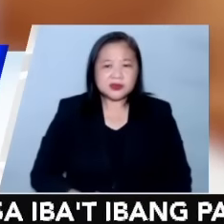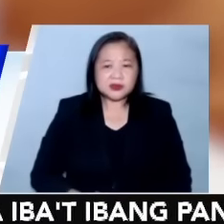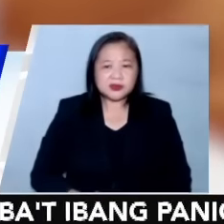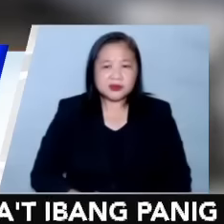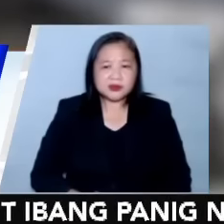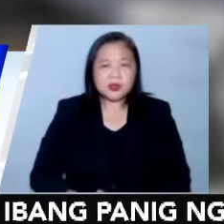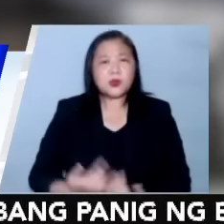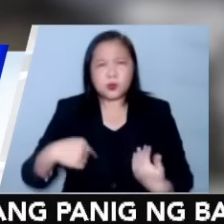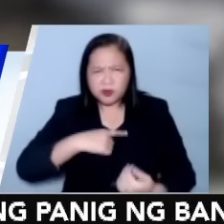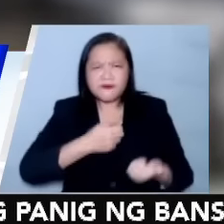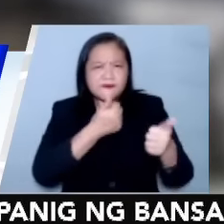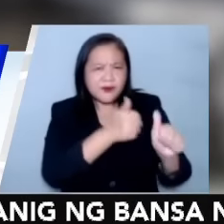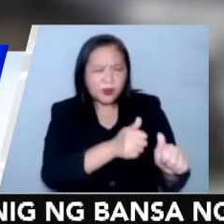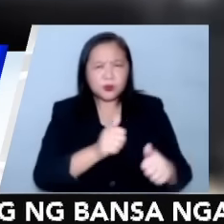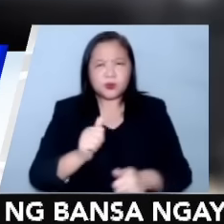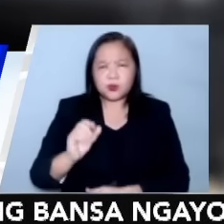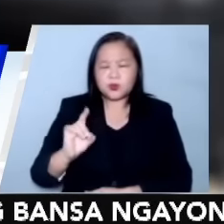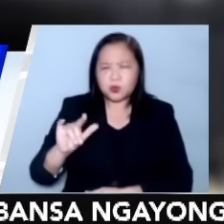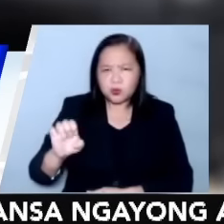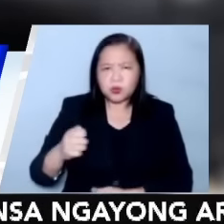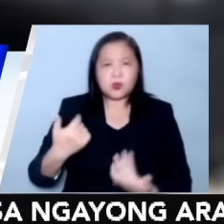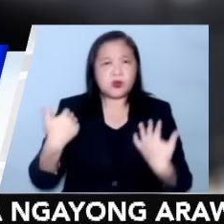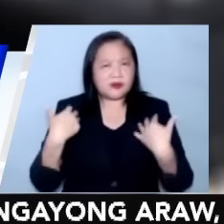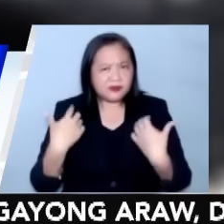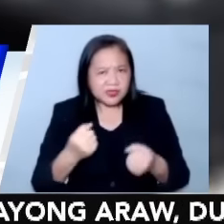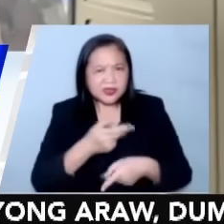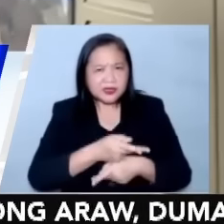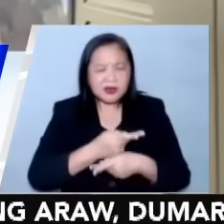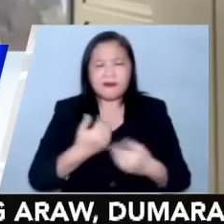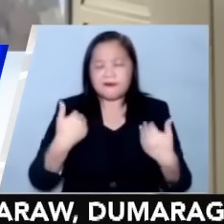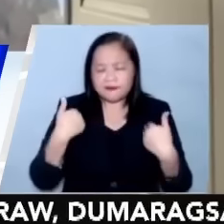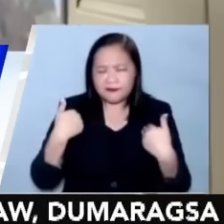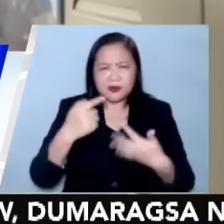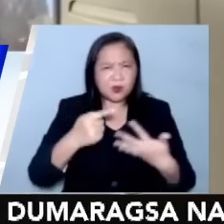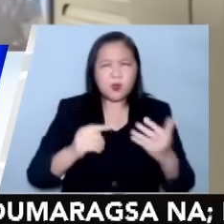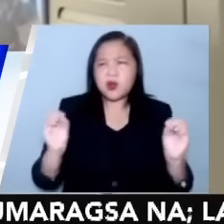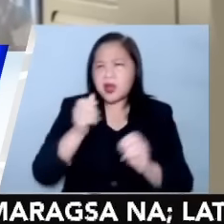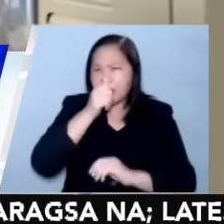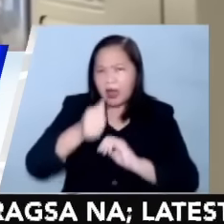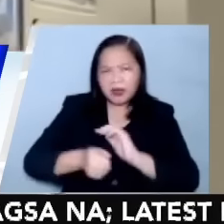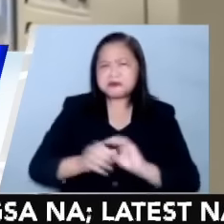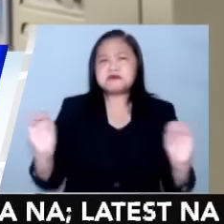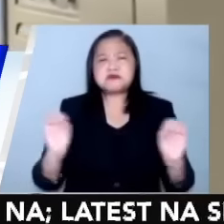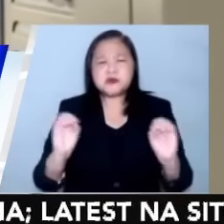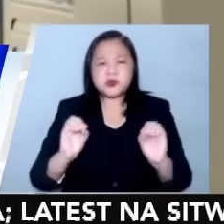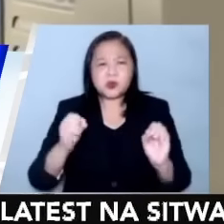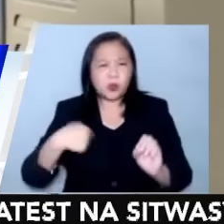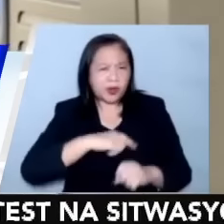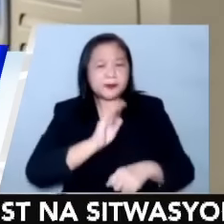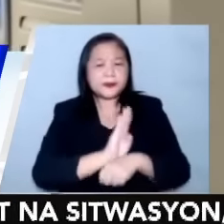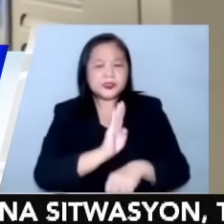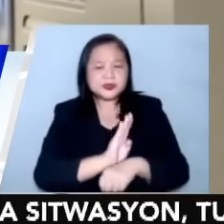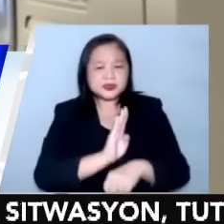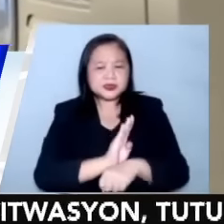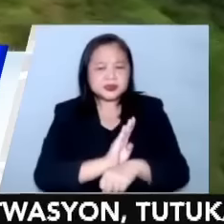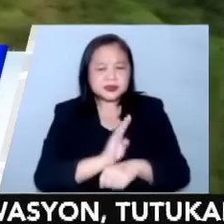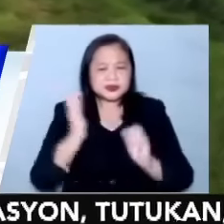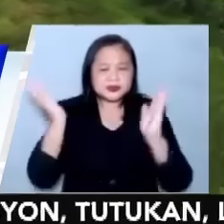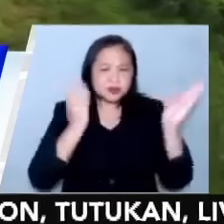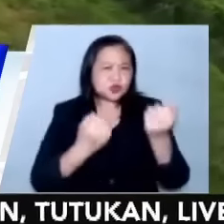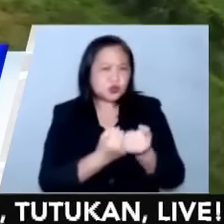to DOLE. No one is held here against their will. Nothing to hide. We are just a business services support